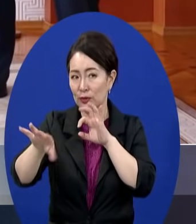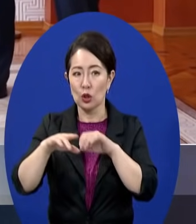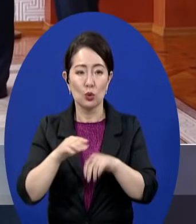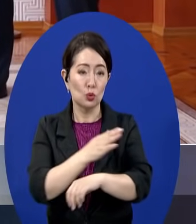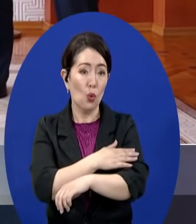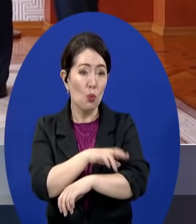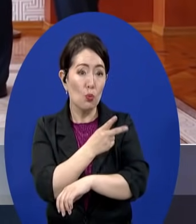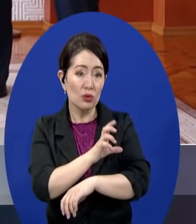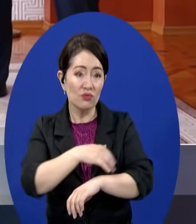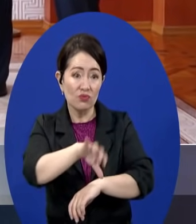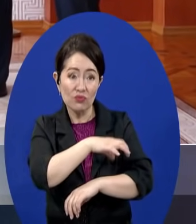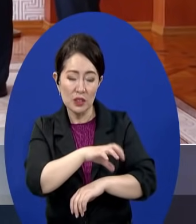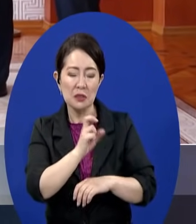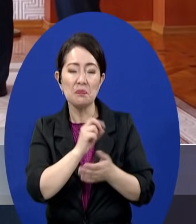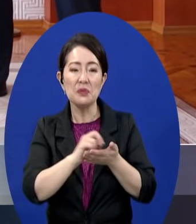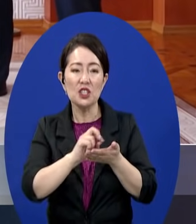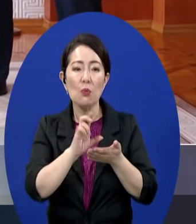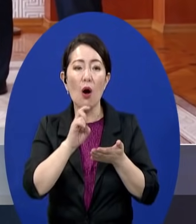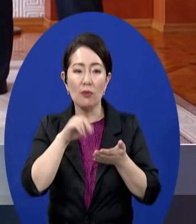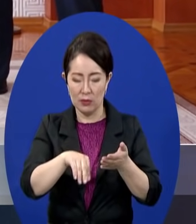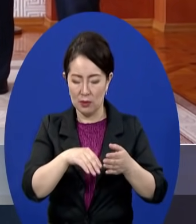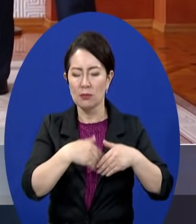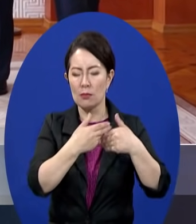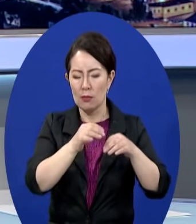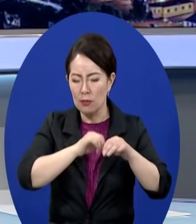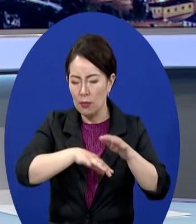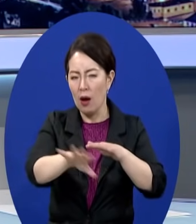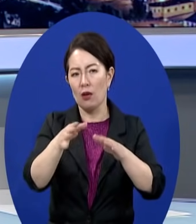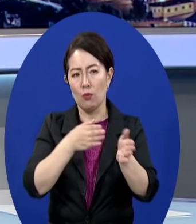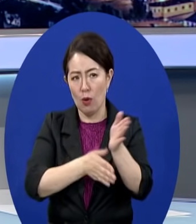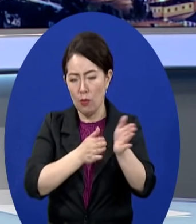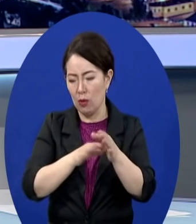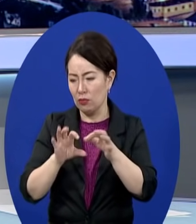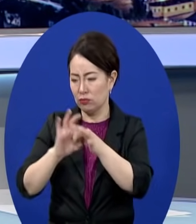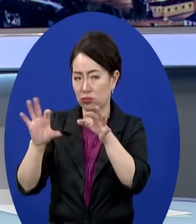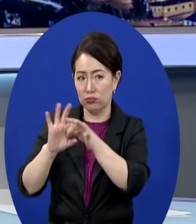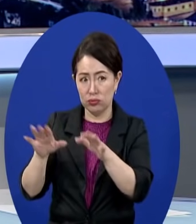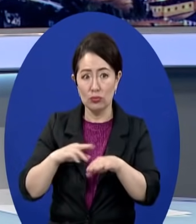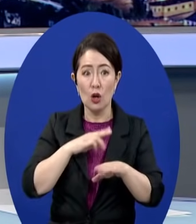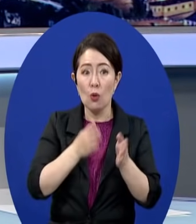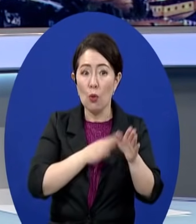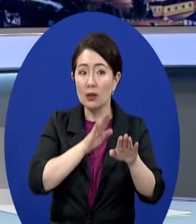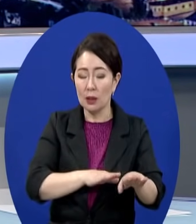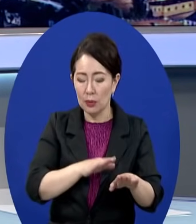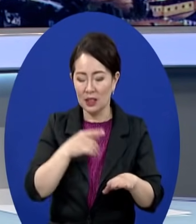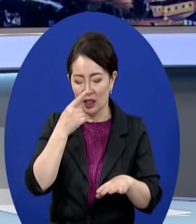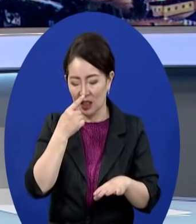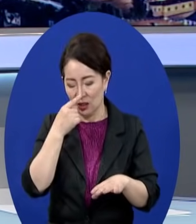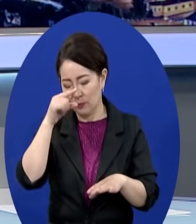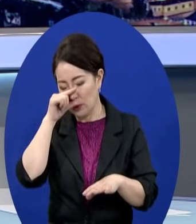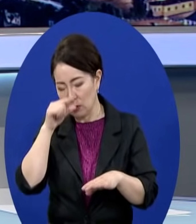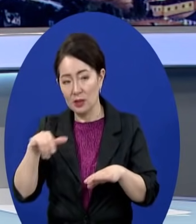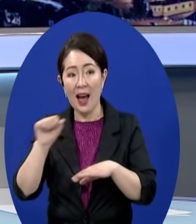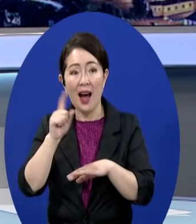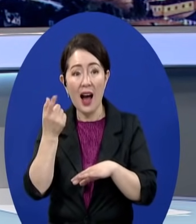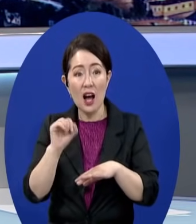замын дэд үтсийг бичигтийн бомб төртөл барьж байгуулснаар Монгол улс, Оросын холбооны улс бүгд найрамд хятад улсыг цаашлаад Ази Европыг холбосон